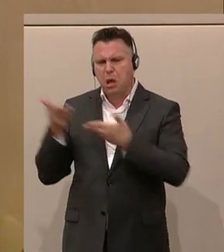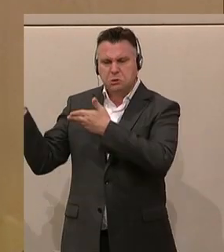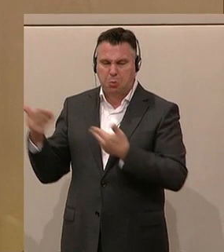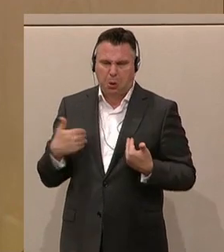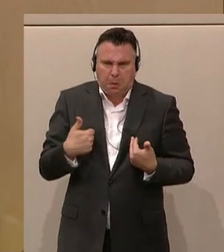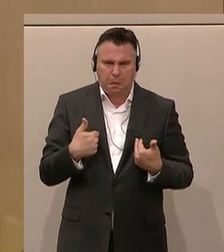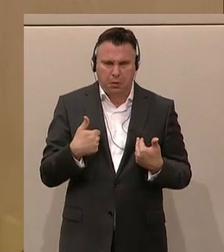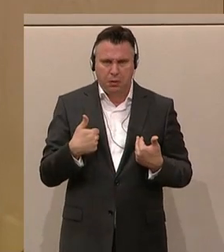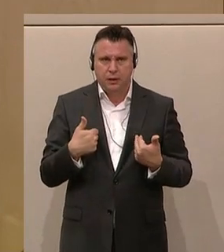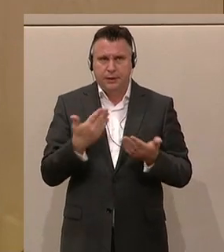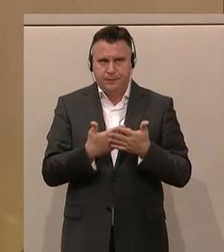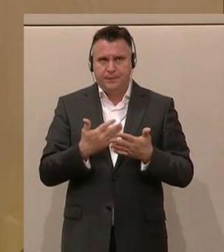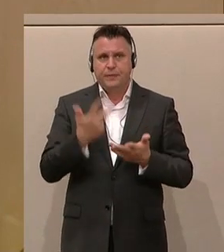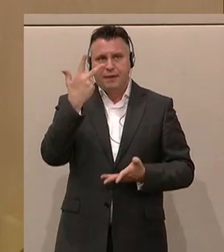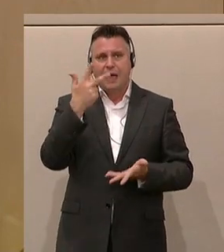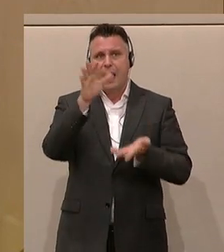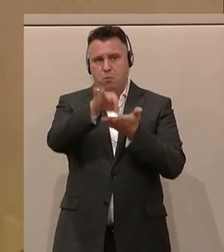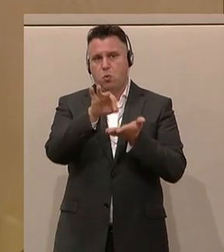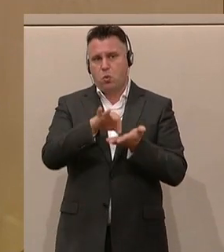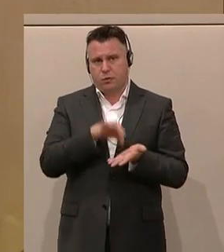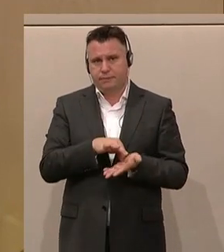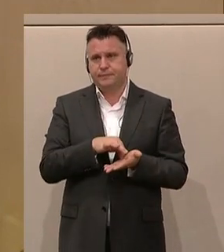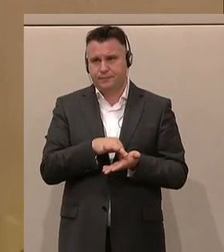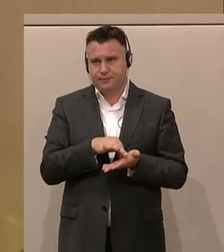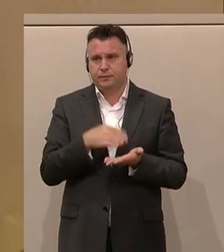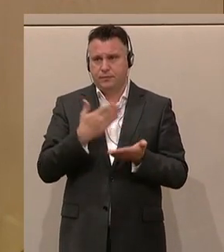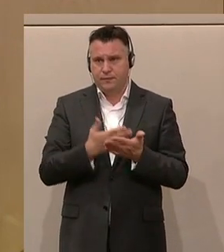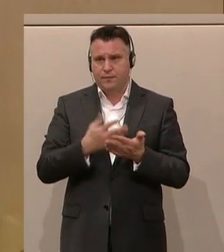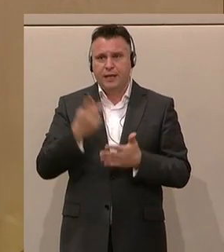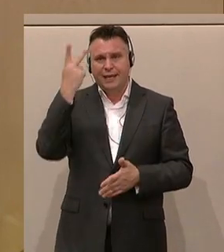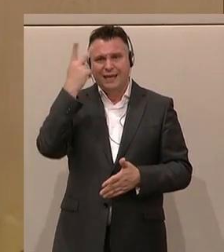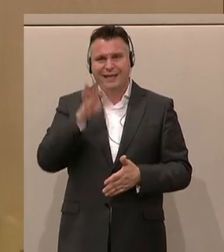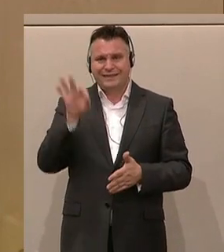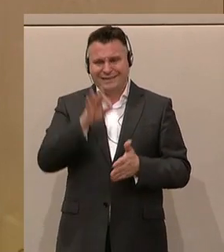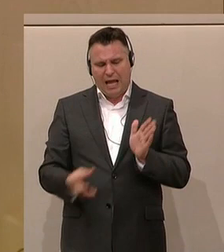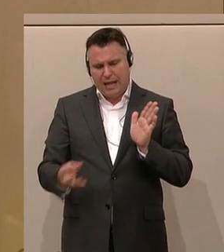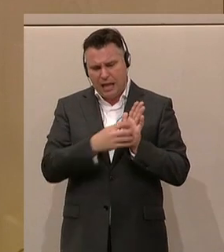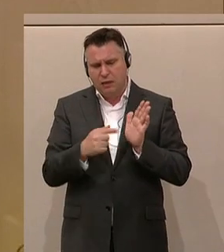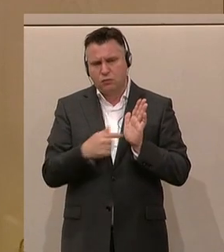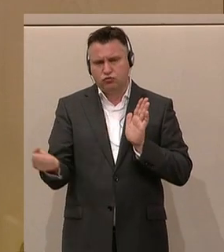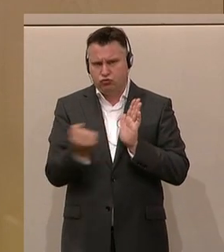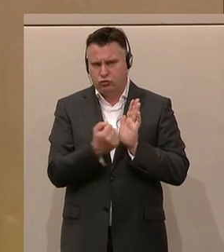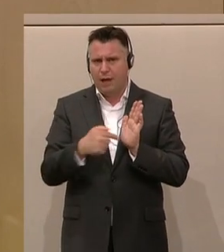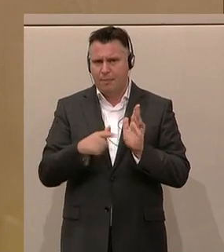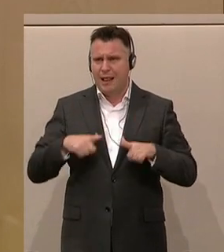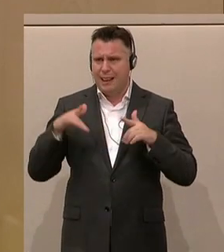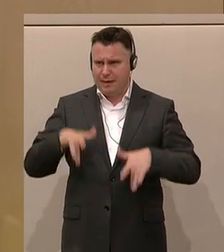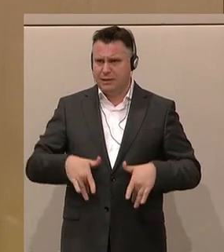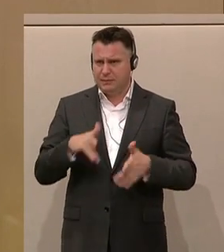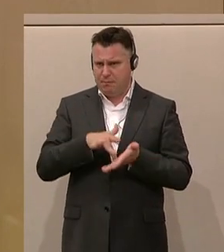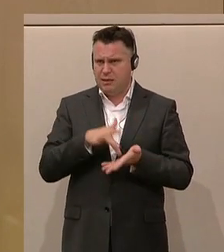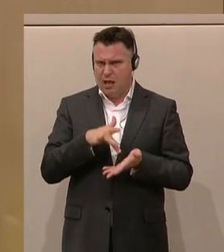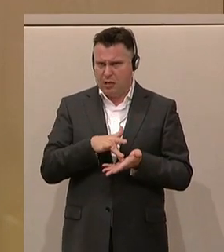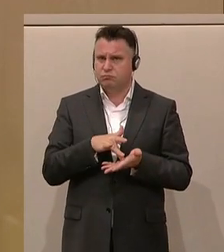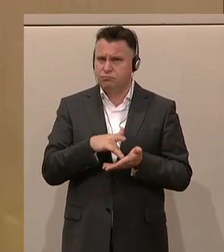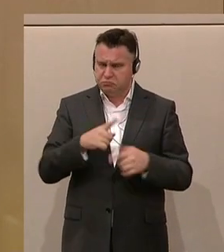gesagt, worum geht es? Es geht um drei Punkte. Wir müssen die Absicherung und die Kennzeichnung unserer landwirtschaftlichen Erzeugnisse und Lebensmittel durch europäisches